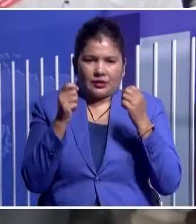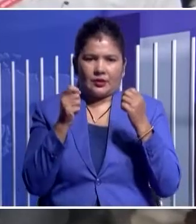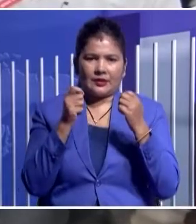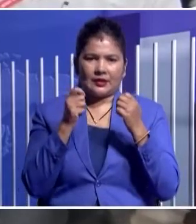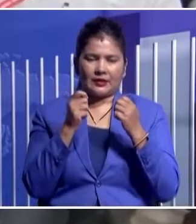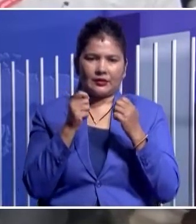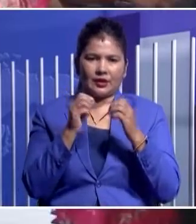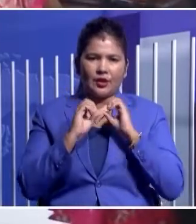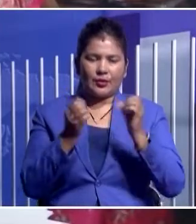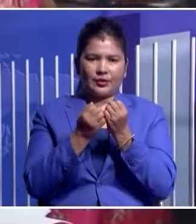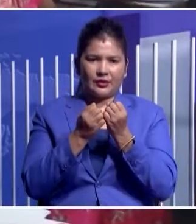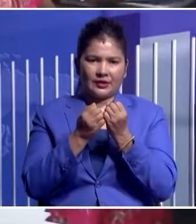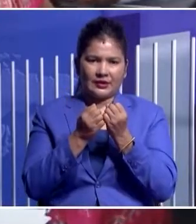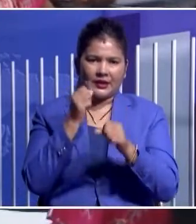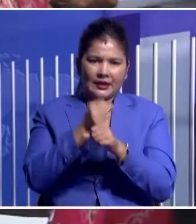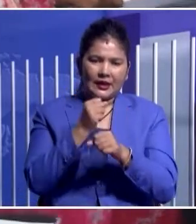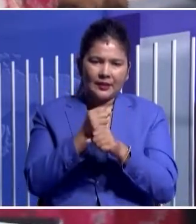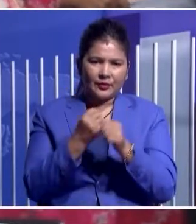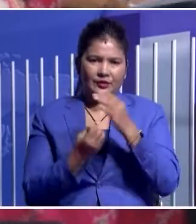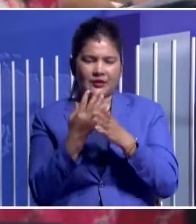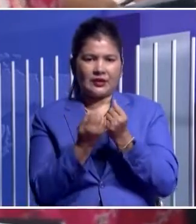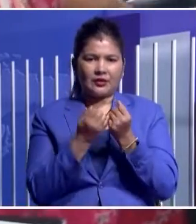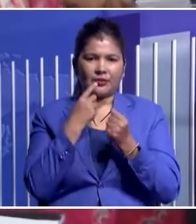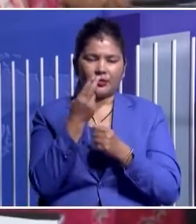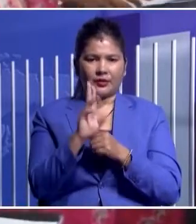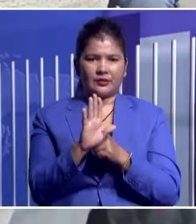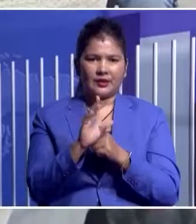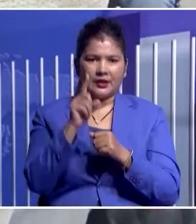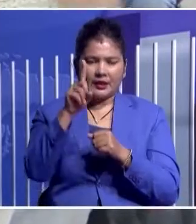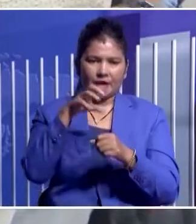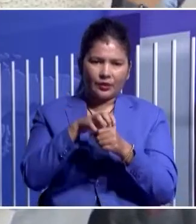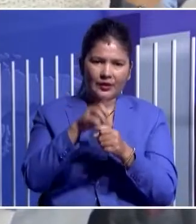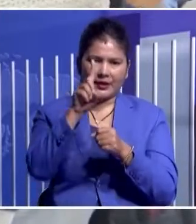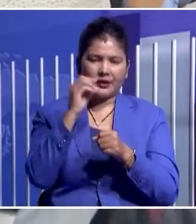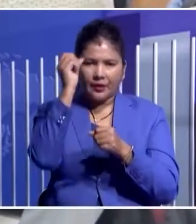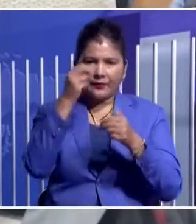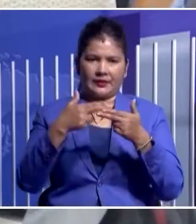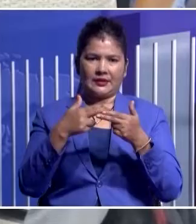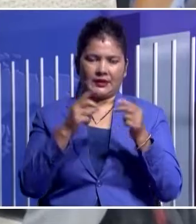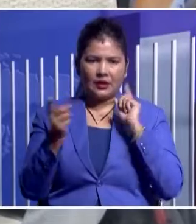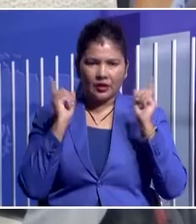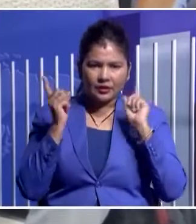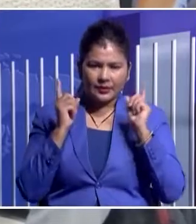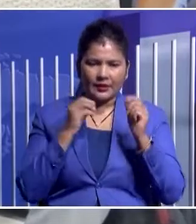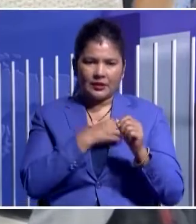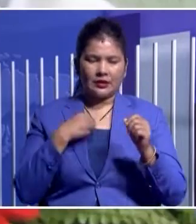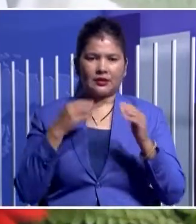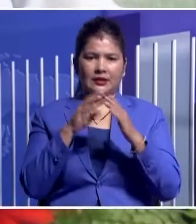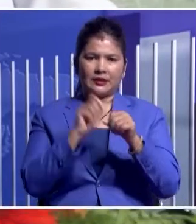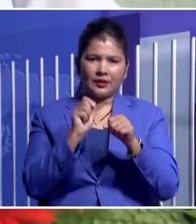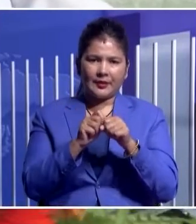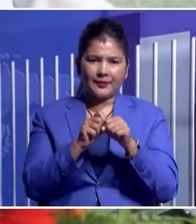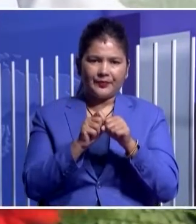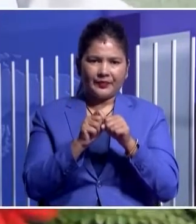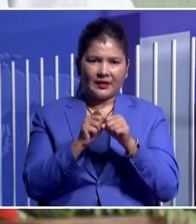उच्चतम परिचालन गरी रोजगारीको अवसर सिर्जना गर्ने बताउनु भएको छ। एक वडा एक पहिचान, नगर अस्पताल निर्माण, स्पोर्ट्स जोन निर्माण